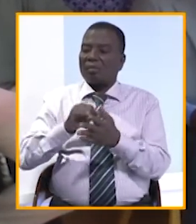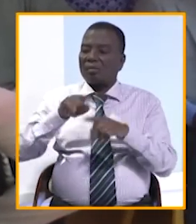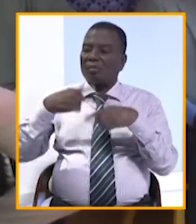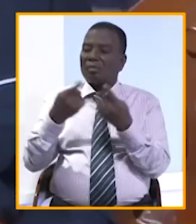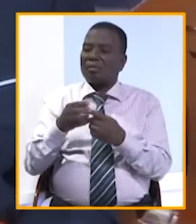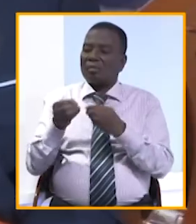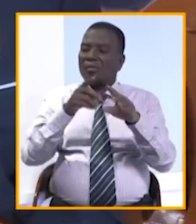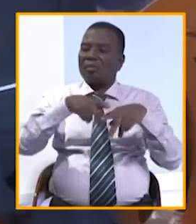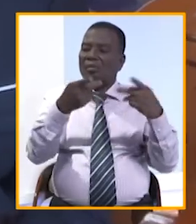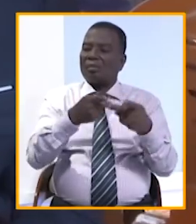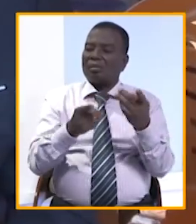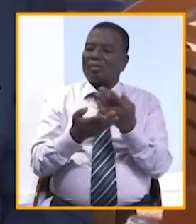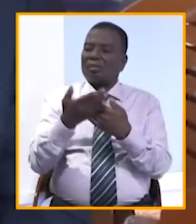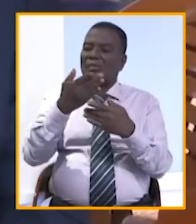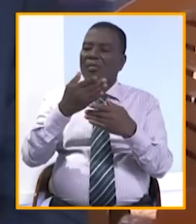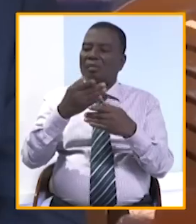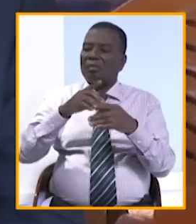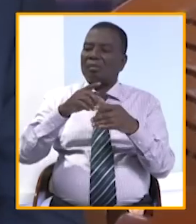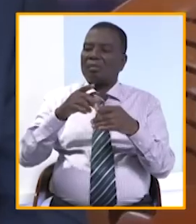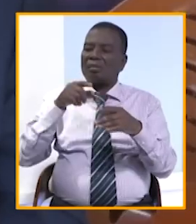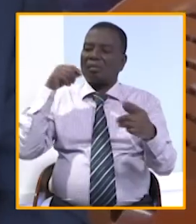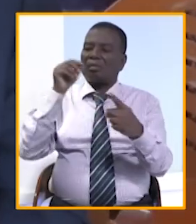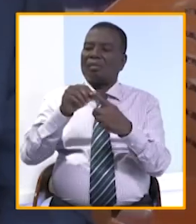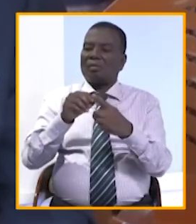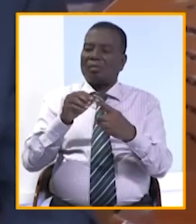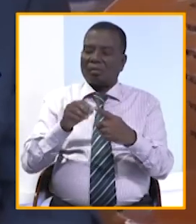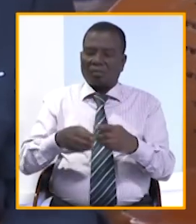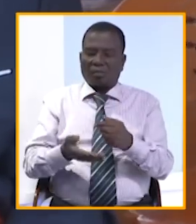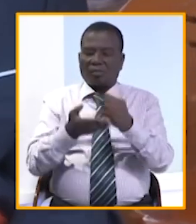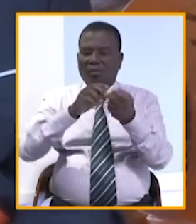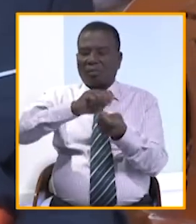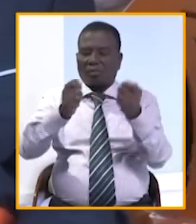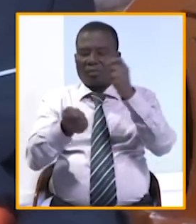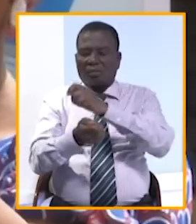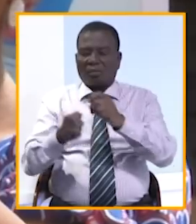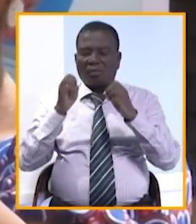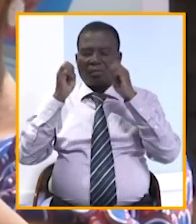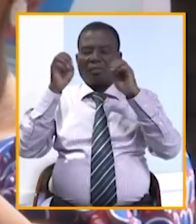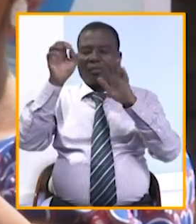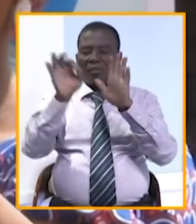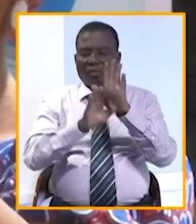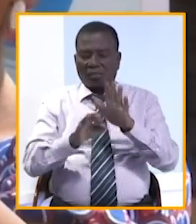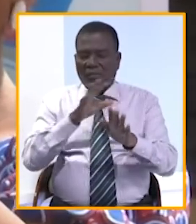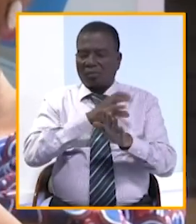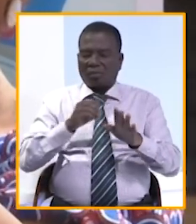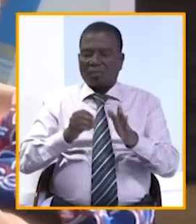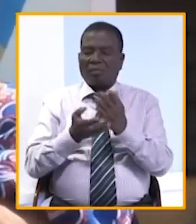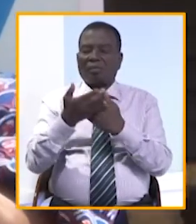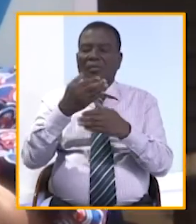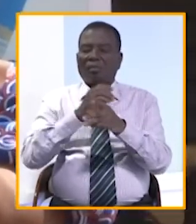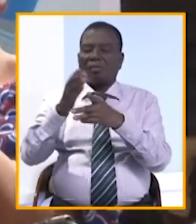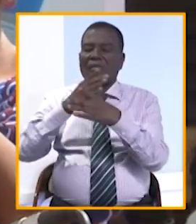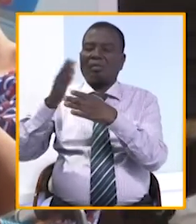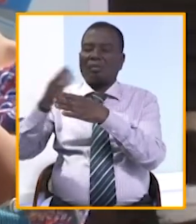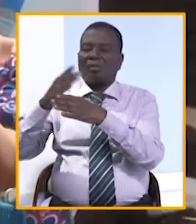du programme social du gouvernement, le but, appuyer la réforme du système éducatif par la production et la